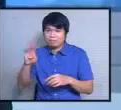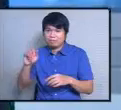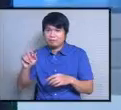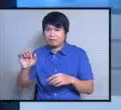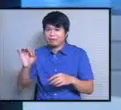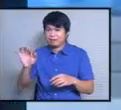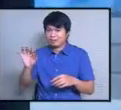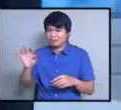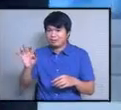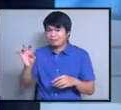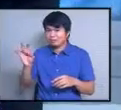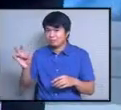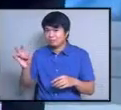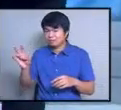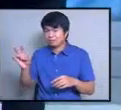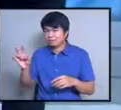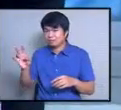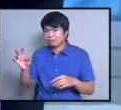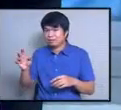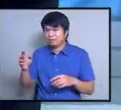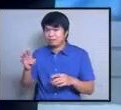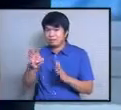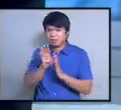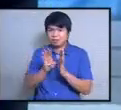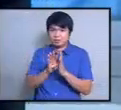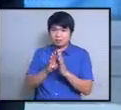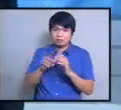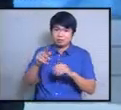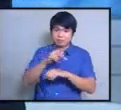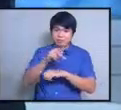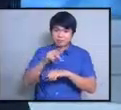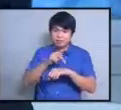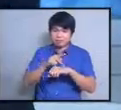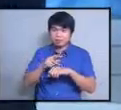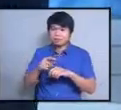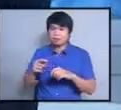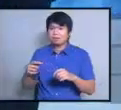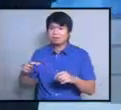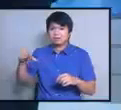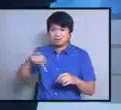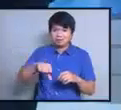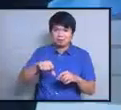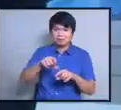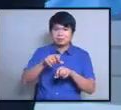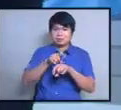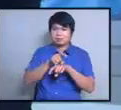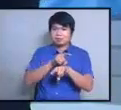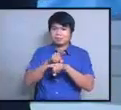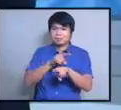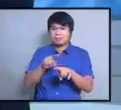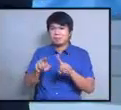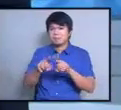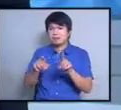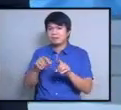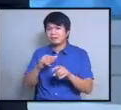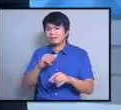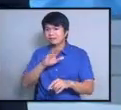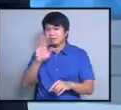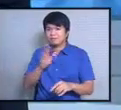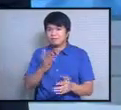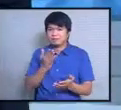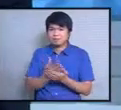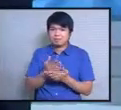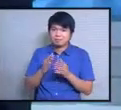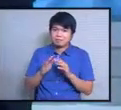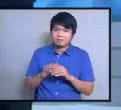sa Batasang Pambansa. Natalo sila dahil daw sa pandalaya. Pero hindi po sumuko si Pimentel. Gamit ang